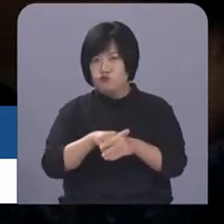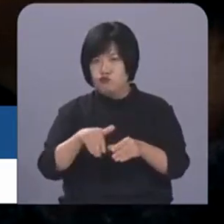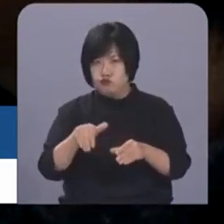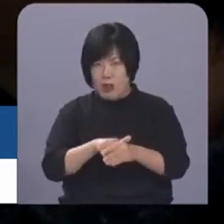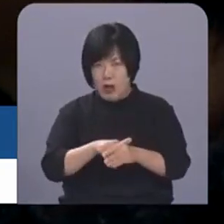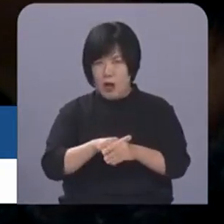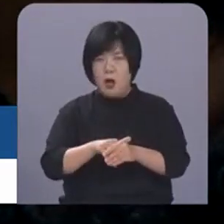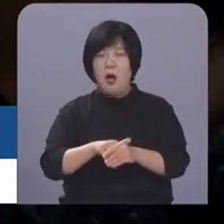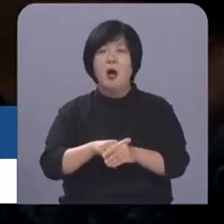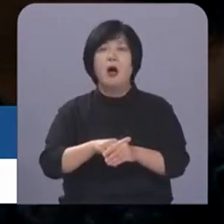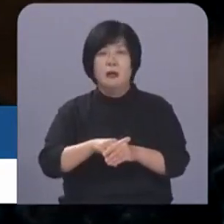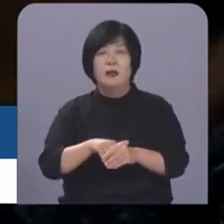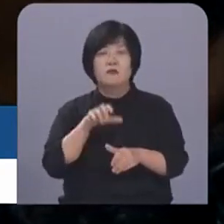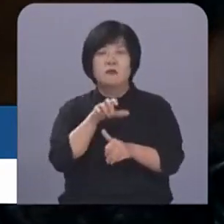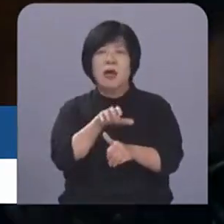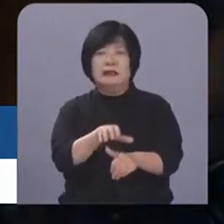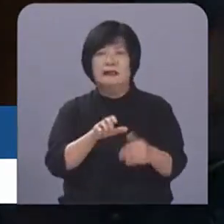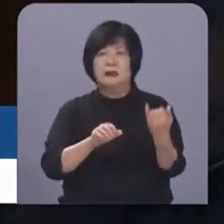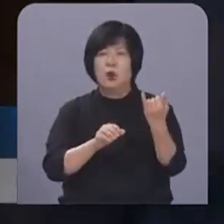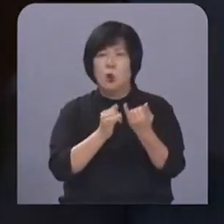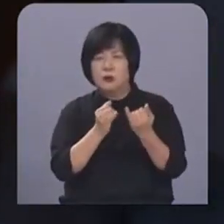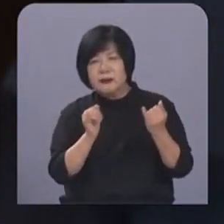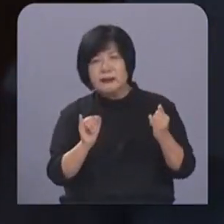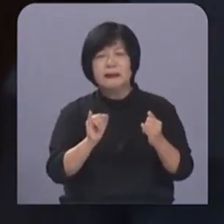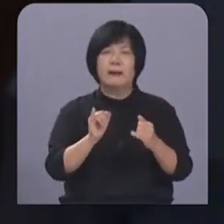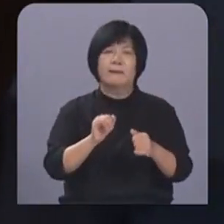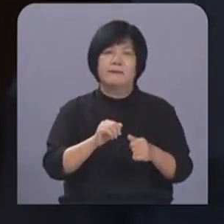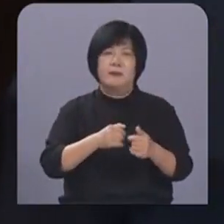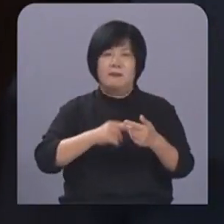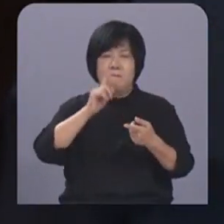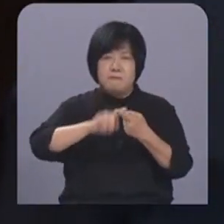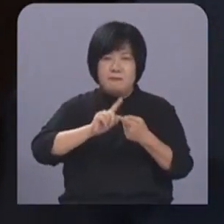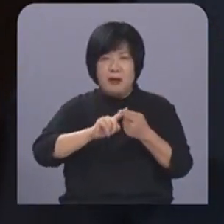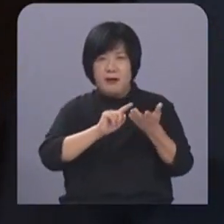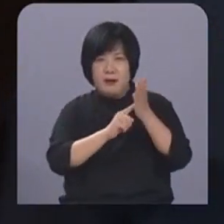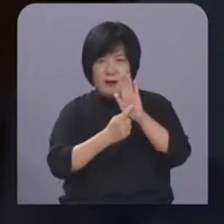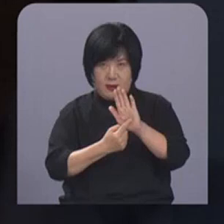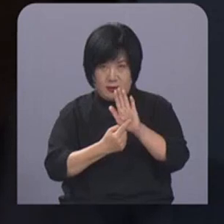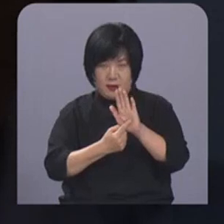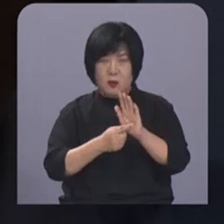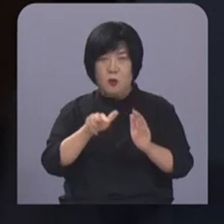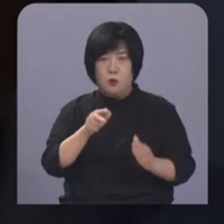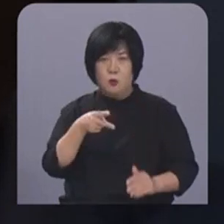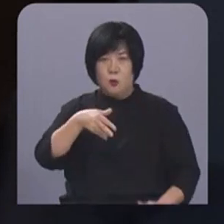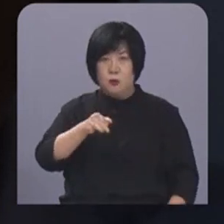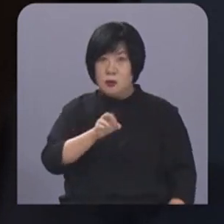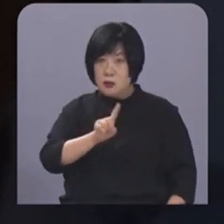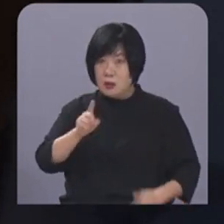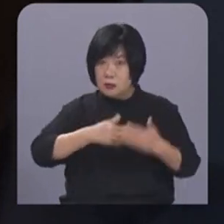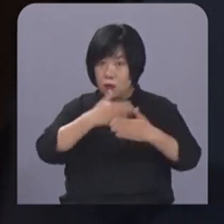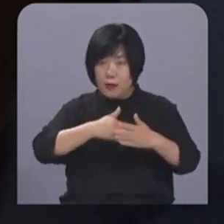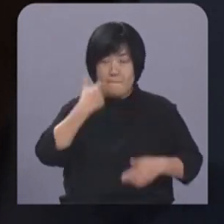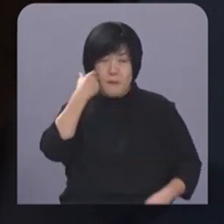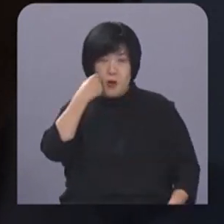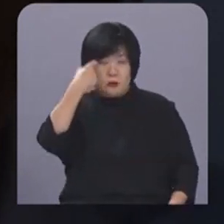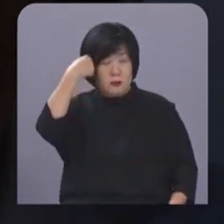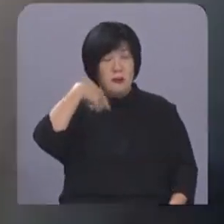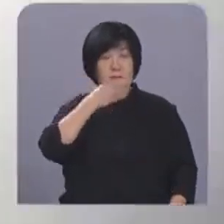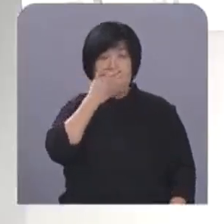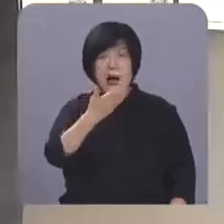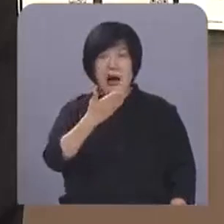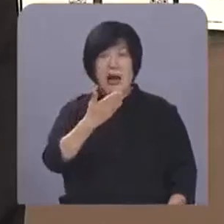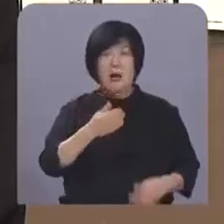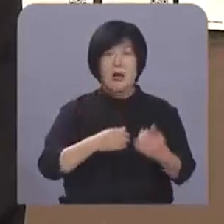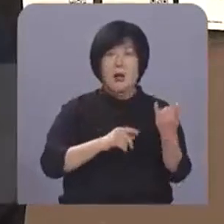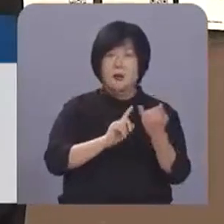인권을 적나라한 시선으로 그렸습니다. 국내에선 다소 생소한 조지아 영화의 매력을 느낄 수 있습니다.